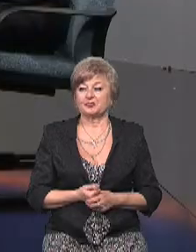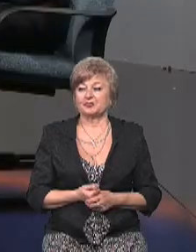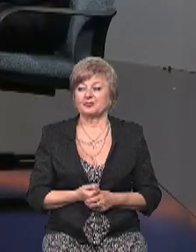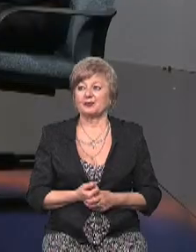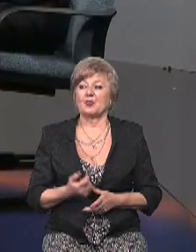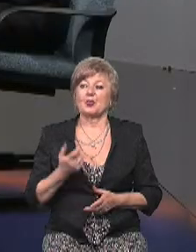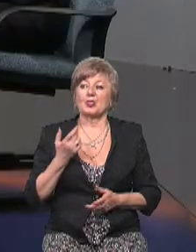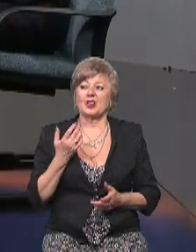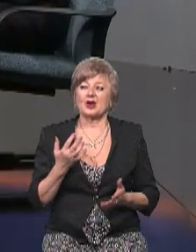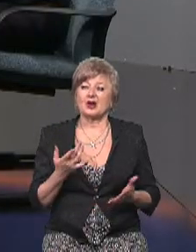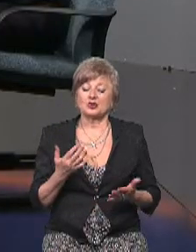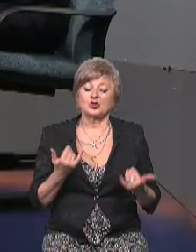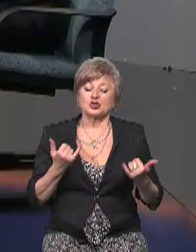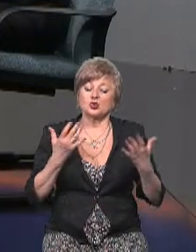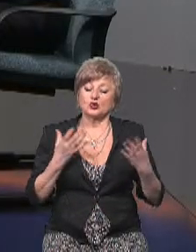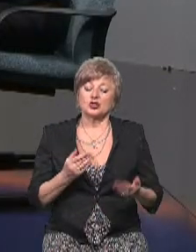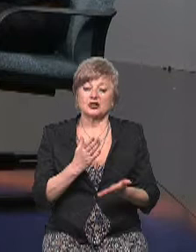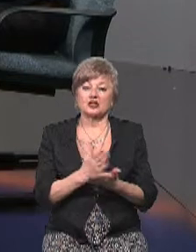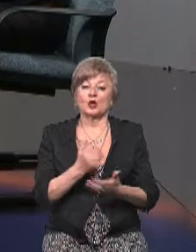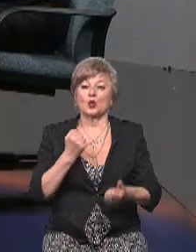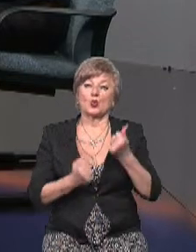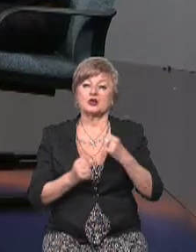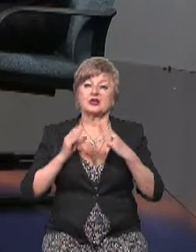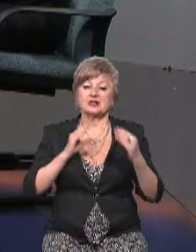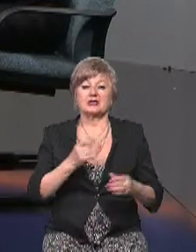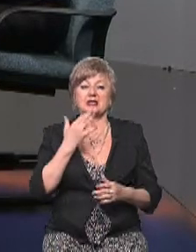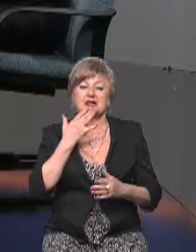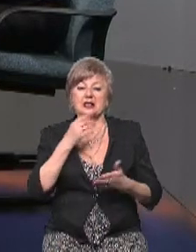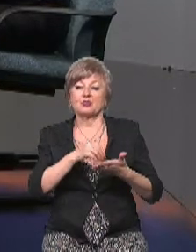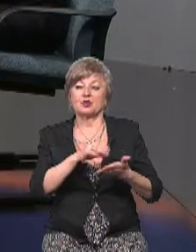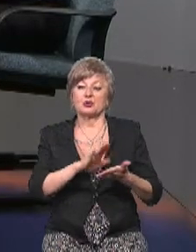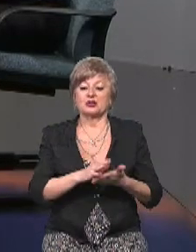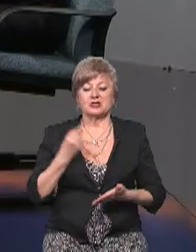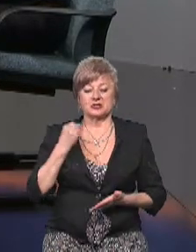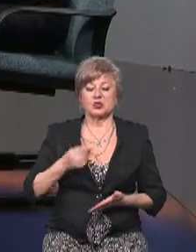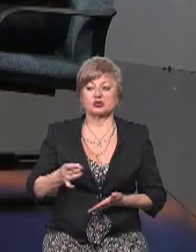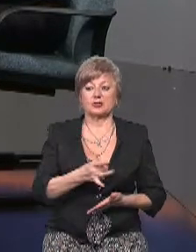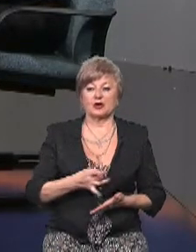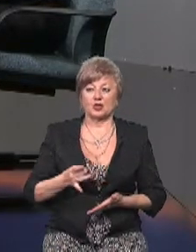А скільки на сьогоднішній день перебуває авто на іноземній реєстрації у Запорізькому регіоні?